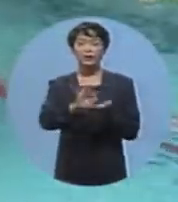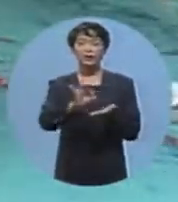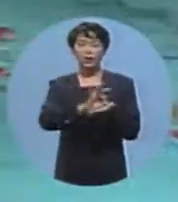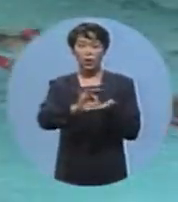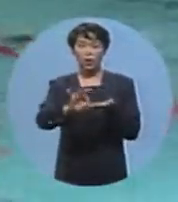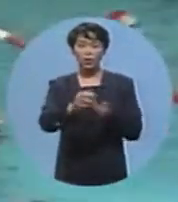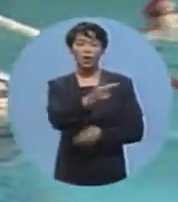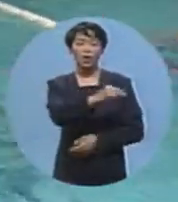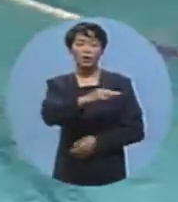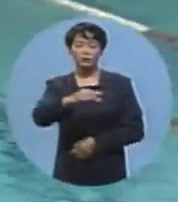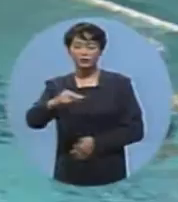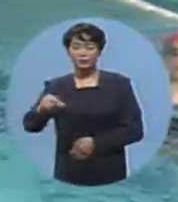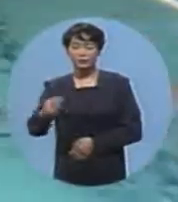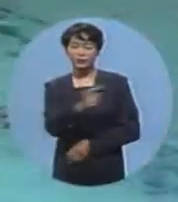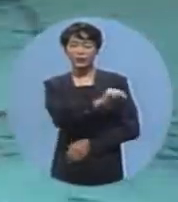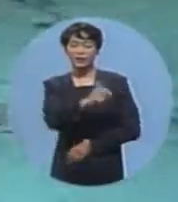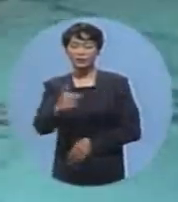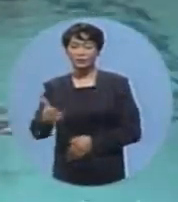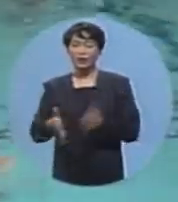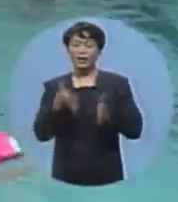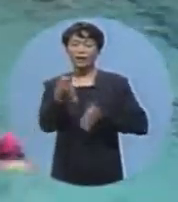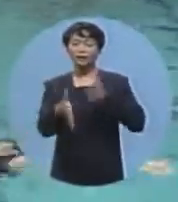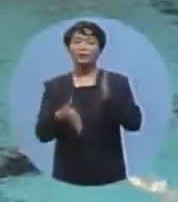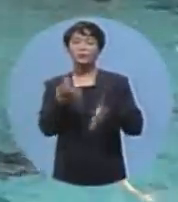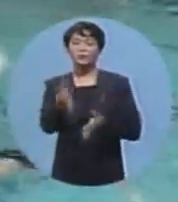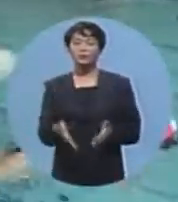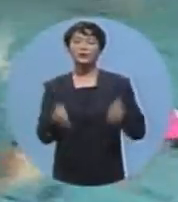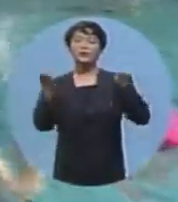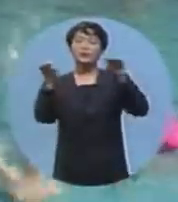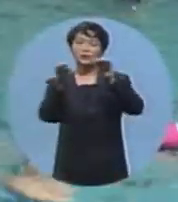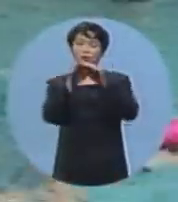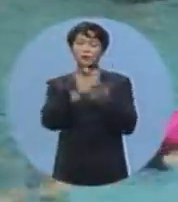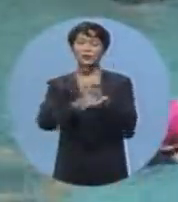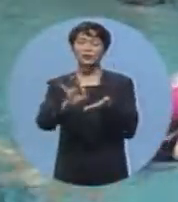ツ施設を利用することができるんです。